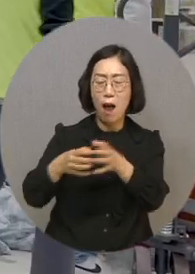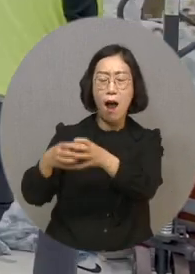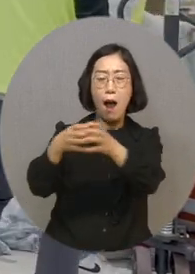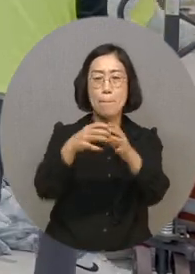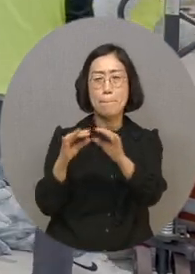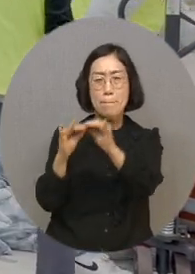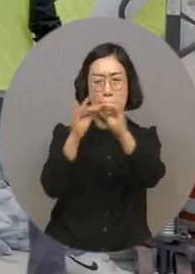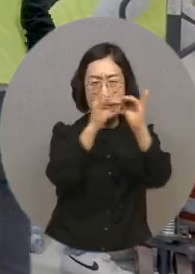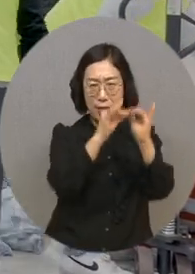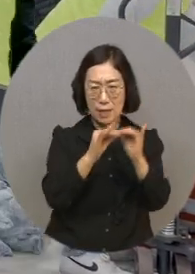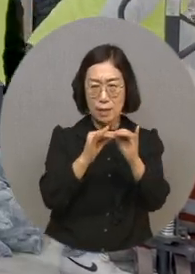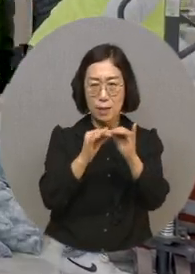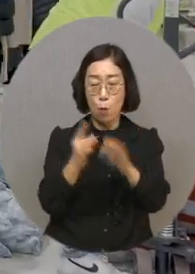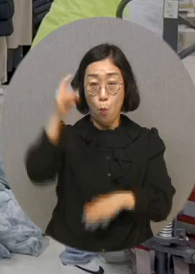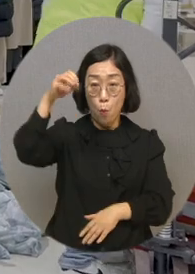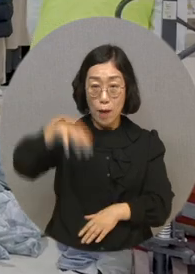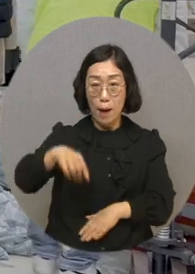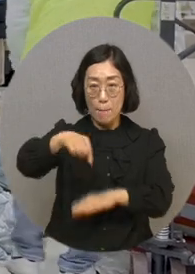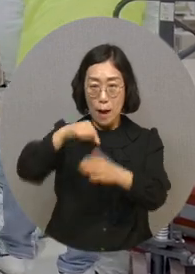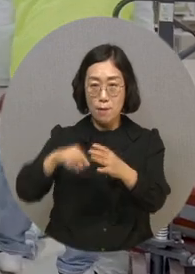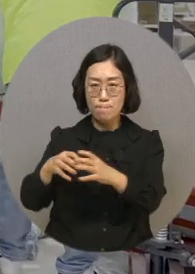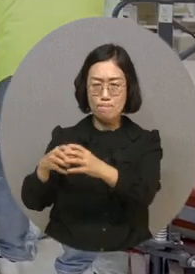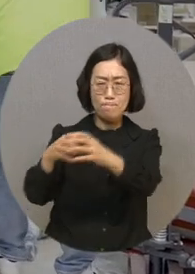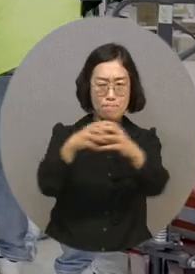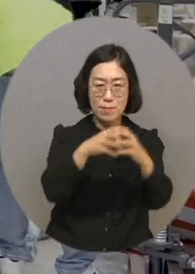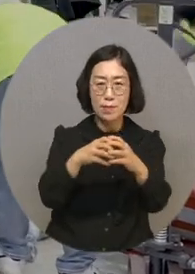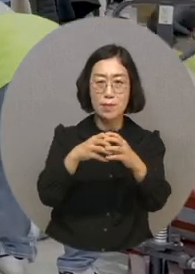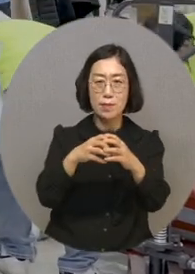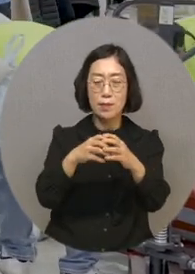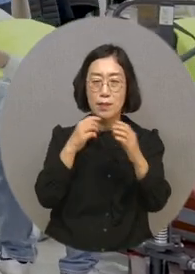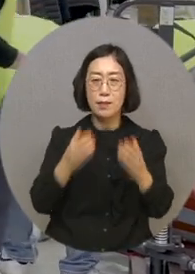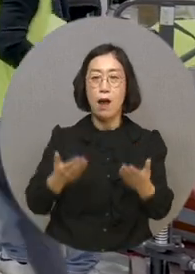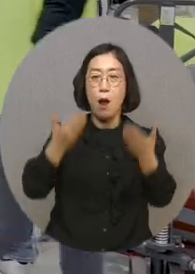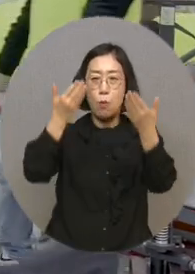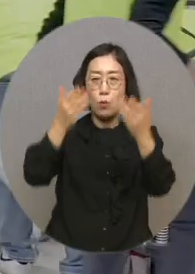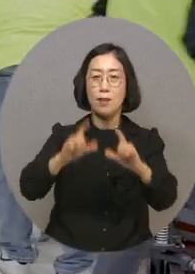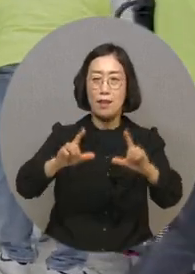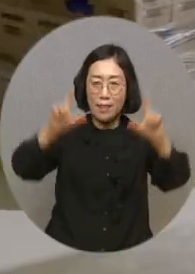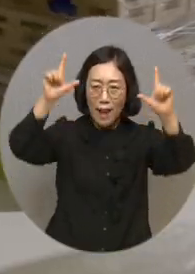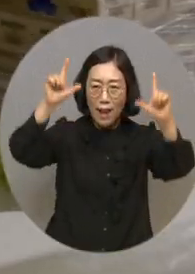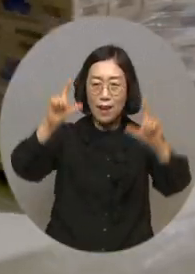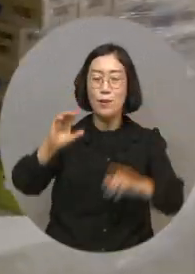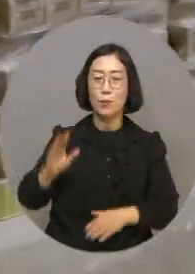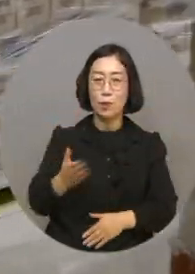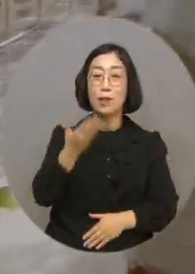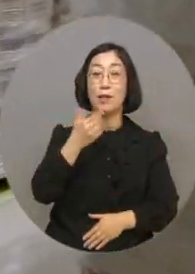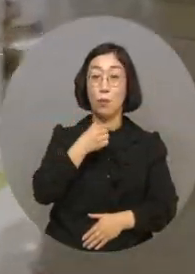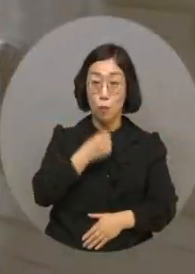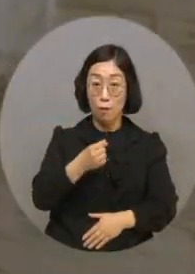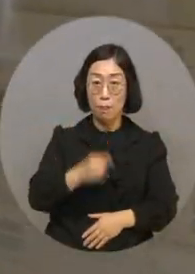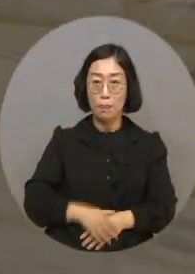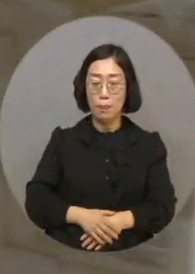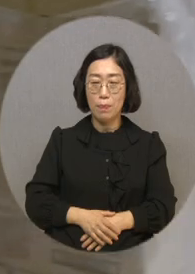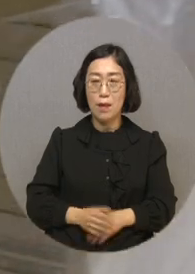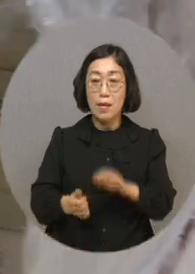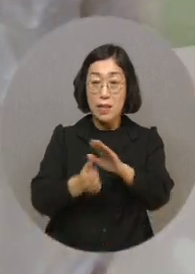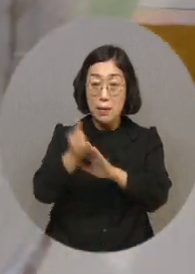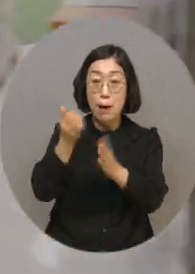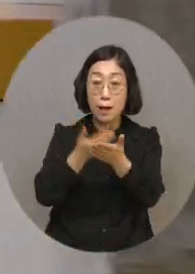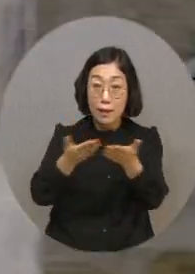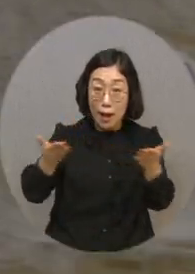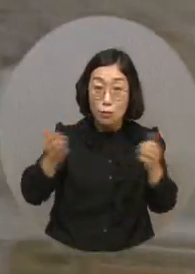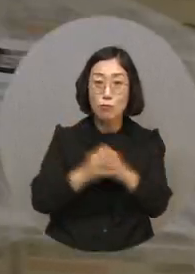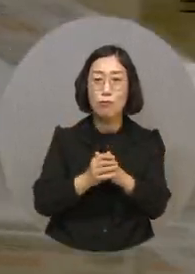되는 그런 고양시가 한마음으로 되는 그런 봉사하는 날이 됐으면 좋겠고요. 사단법인 희망을 나누는